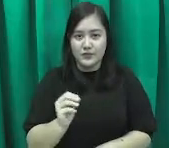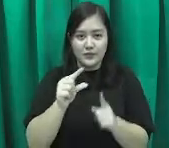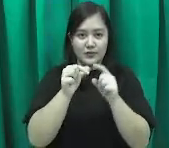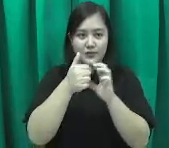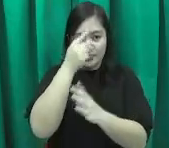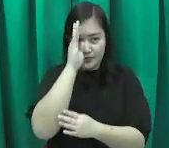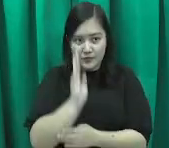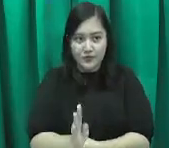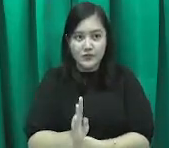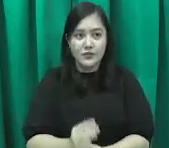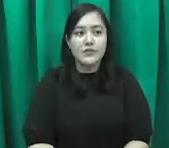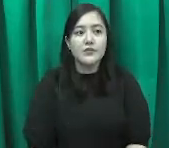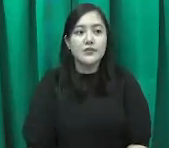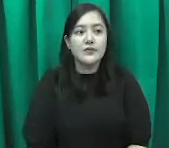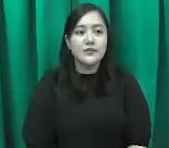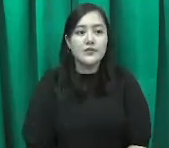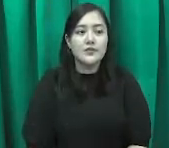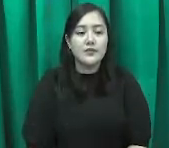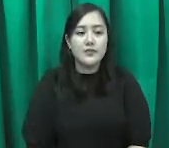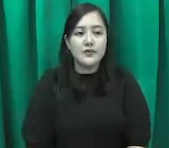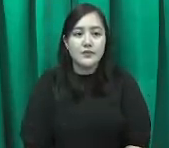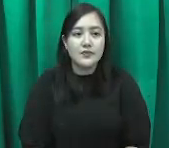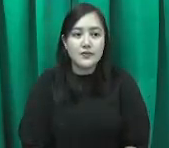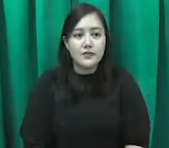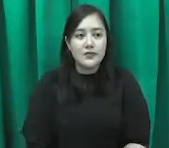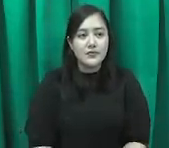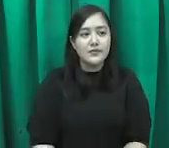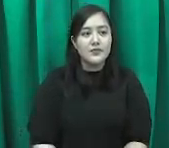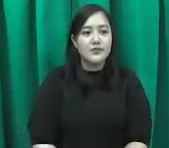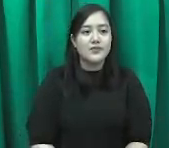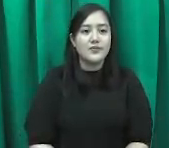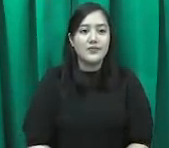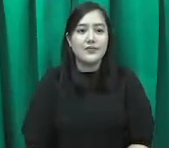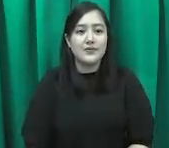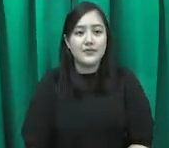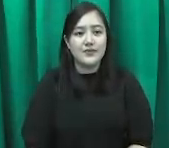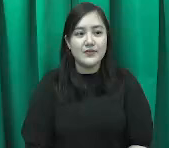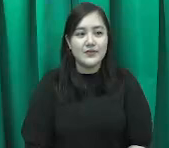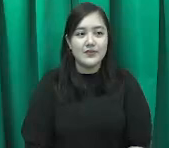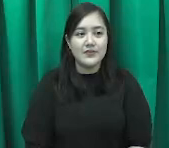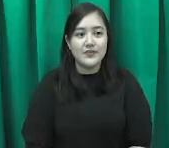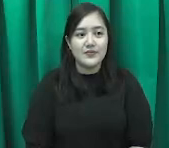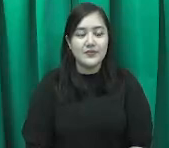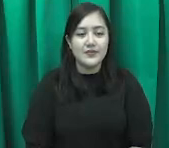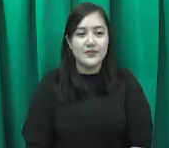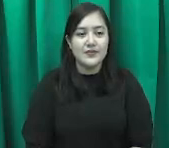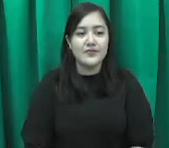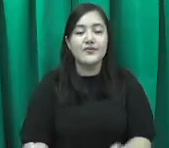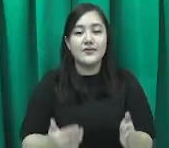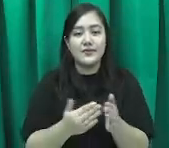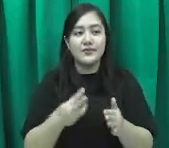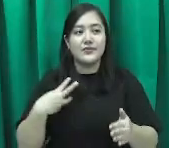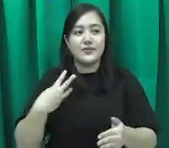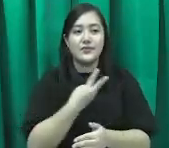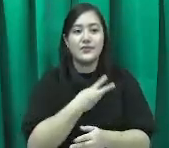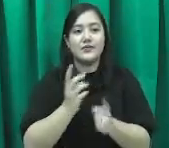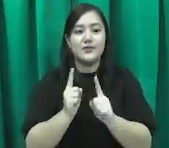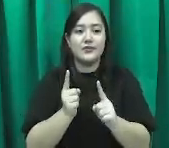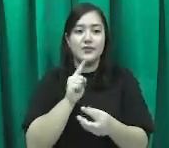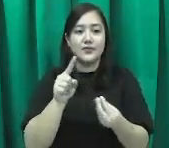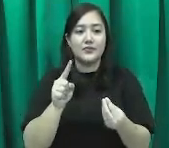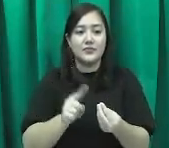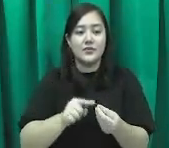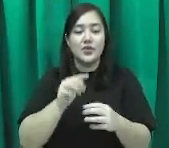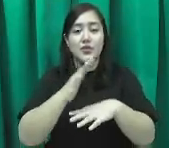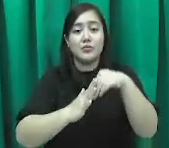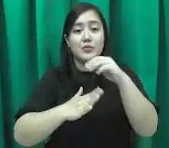with that, alam ko medyo ubus na yung time natin. Yeah. And pinag-usapan natin is about building a strong family ties. Marami po